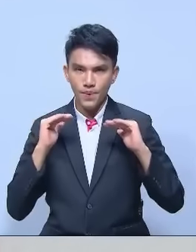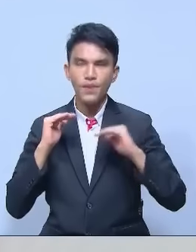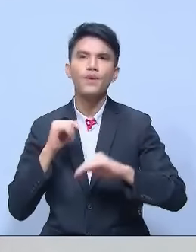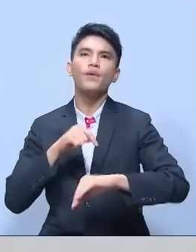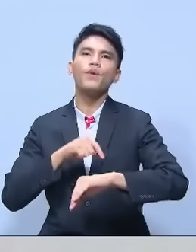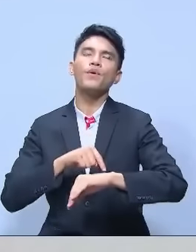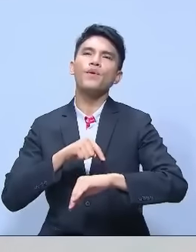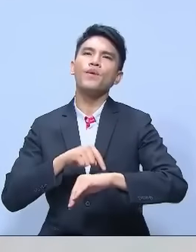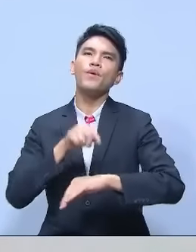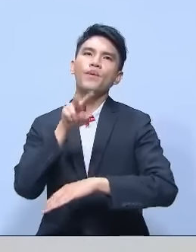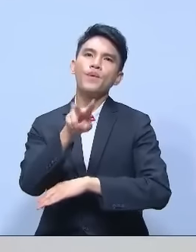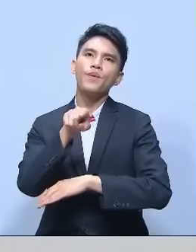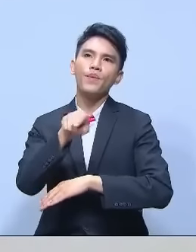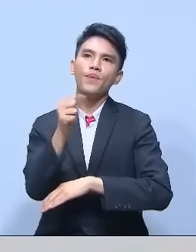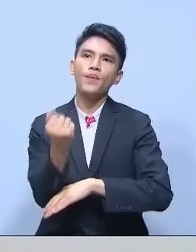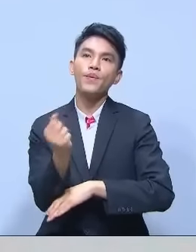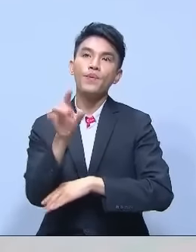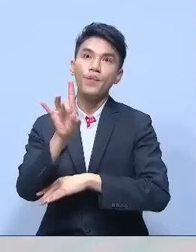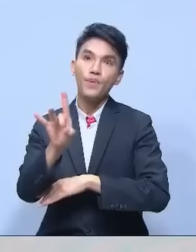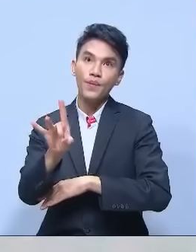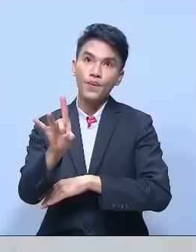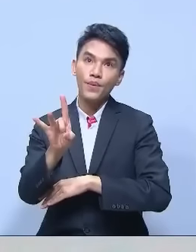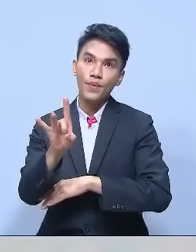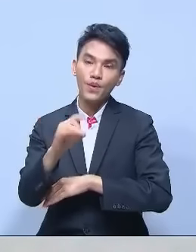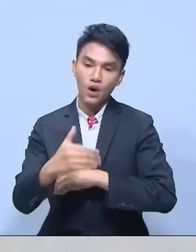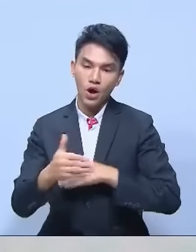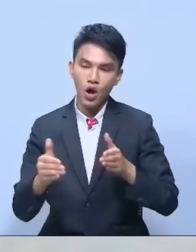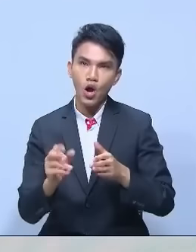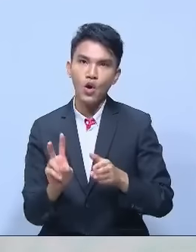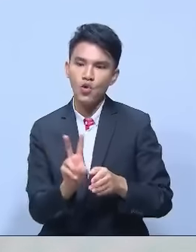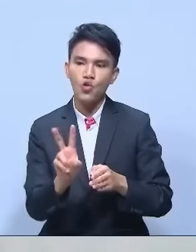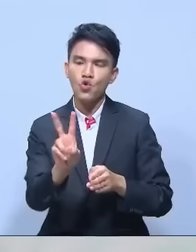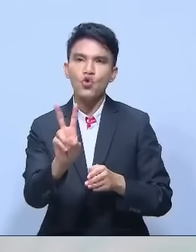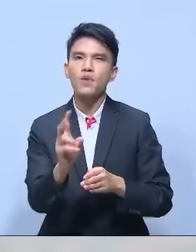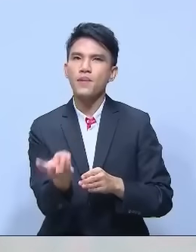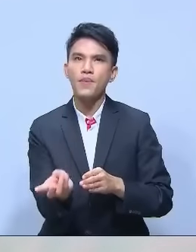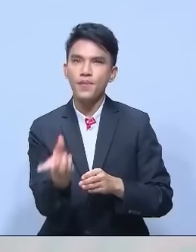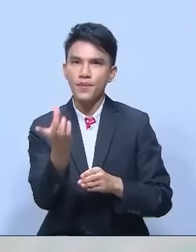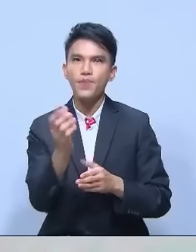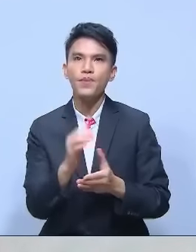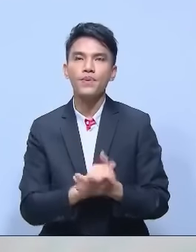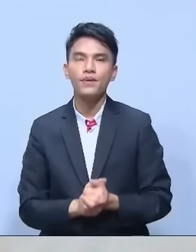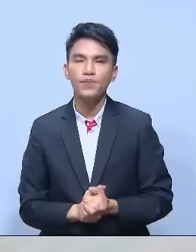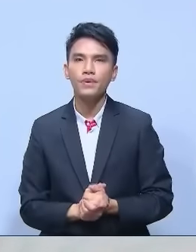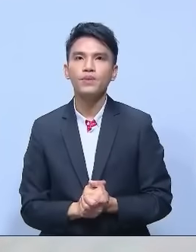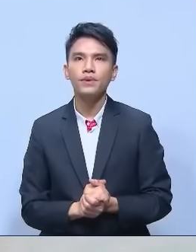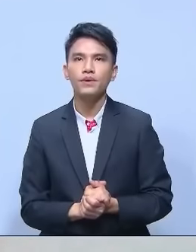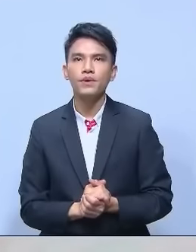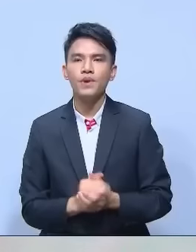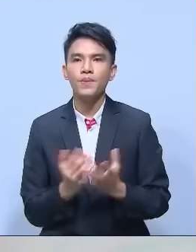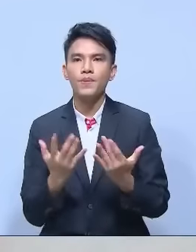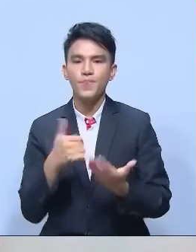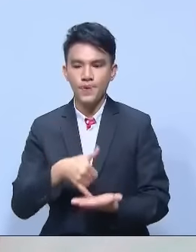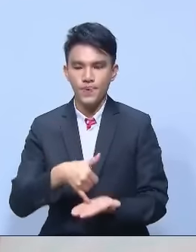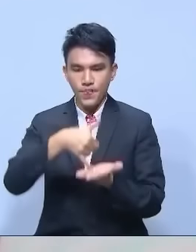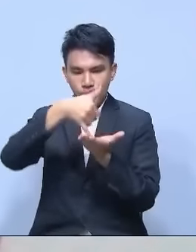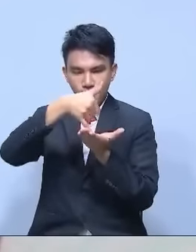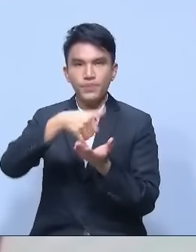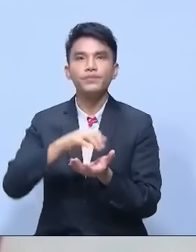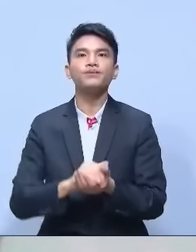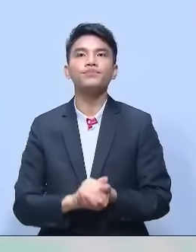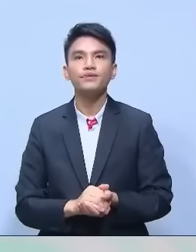14:18 ก็เดินตามกันเข้ามานะคะเดินตามกันแล้วก็เข้าไปในห้องด้วยกัน ก็ห่างสักนาทีเดียวเท่านั้นเอง นาทีเดียวก็มันช่วงระหว่างการรอขึ้นลิฟต์จากข้างล่างขึ้นข้างบนนะ